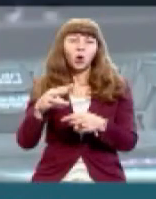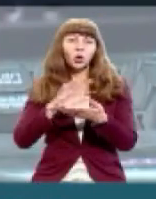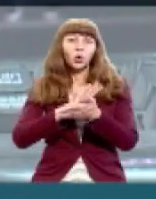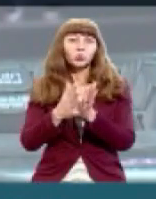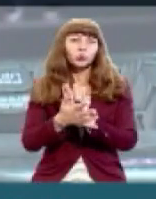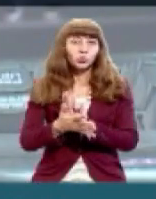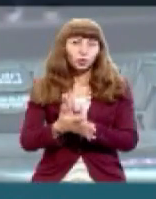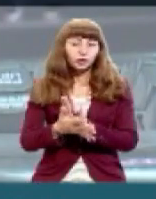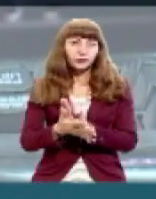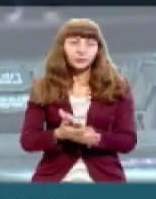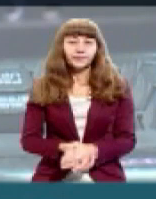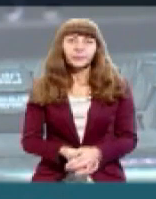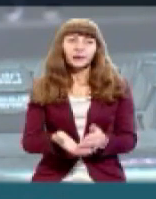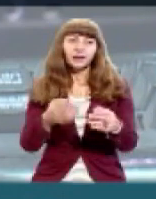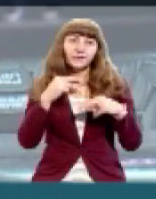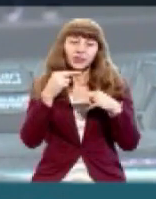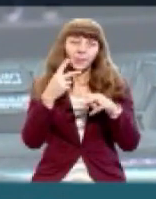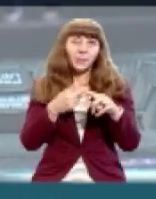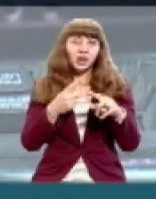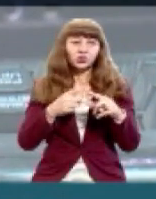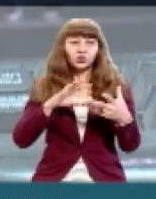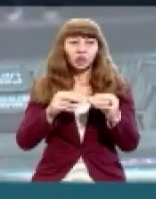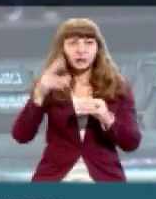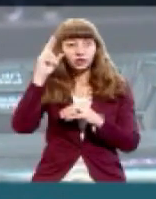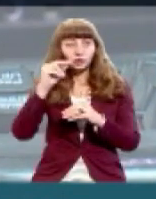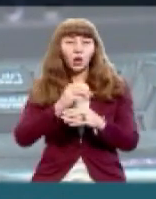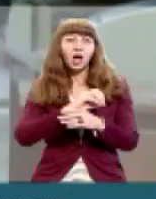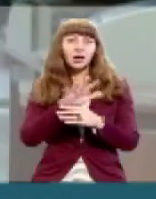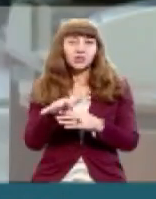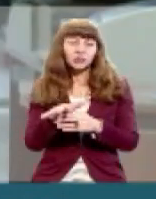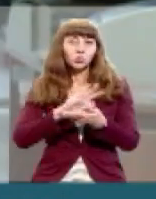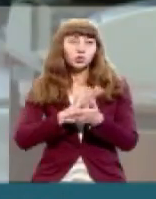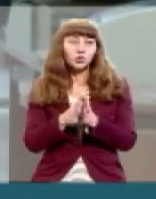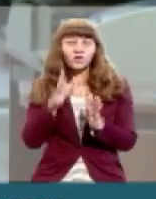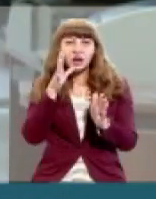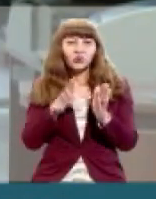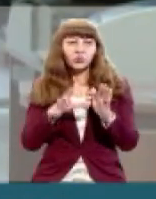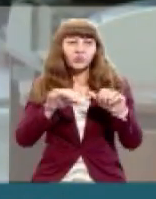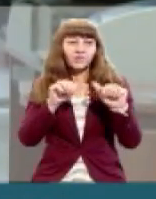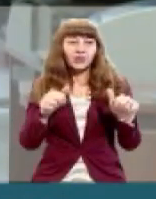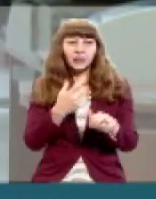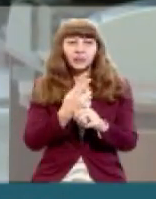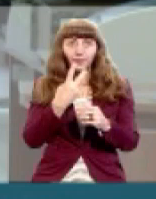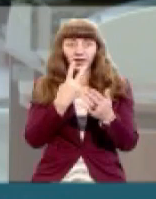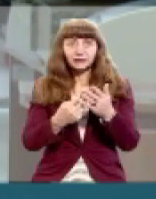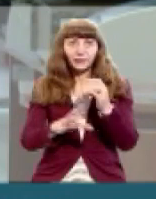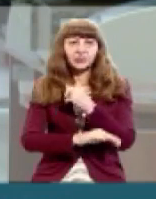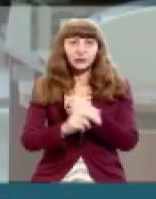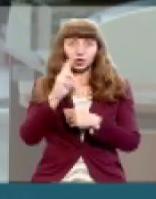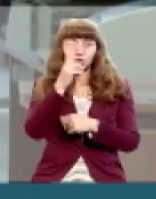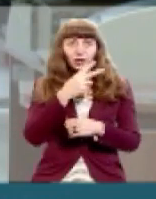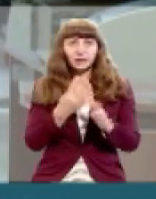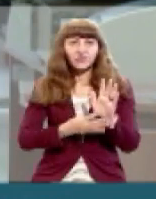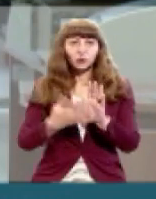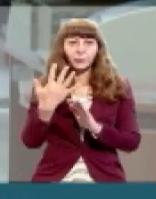көрсетілді. Электрондық түрде көрсетілген қызметтер санының оң үрдісі сақталуда. Бұл көрсеткіш соңғы 3 жылда 95% құрайды. Әрбір халқы